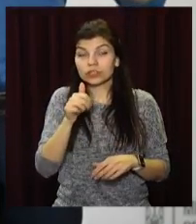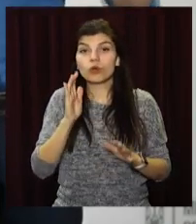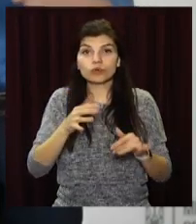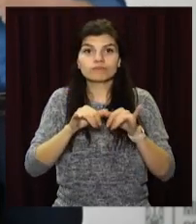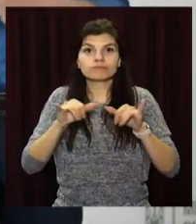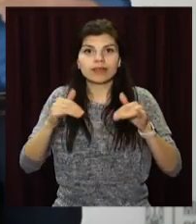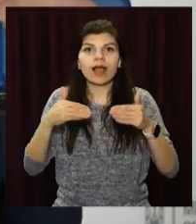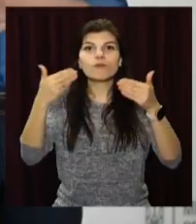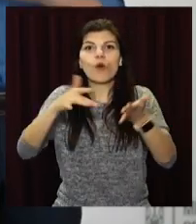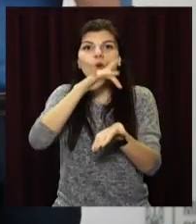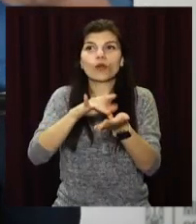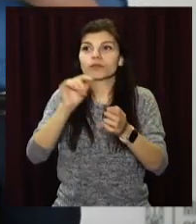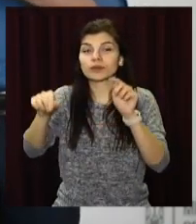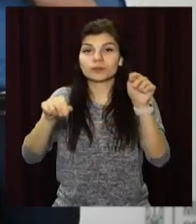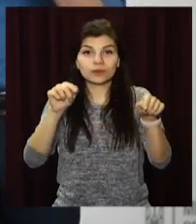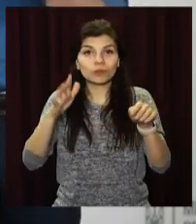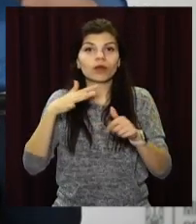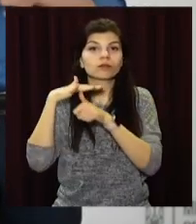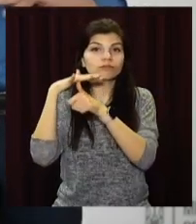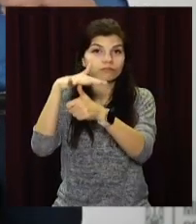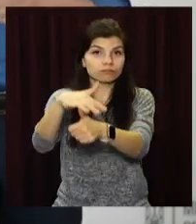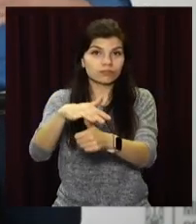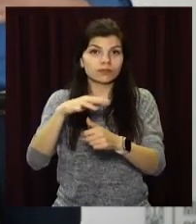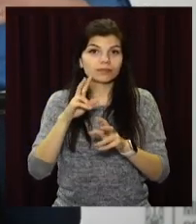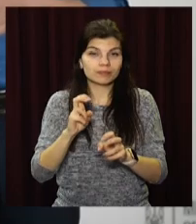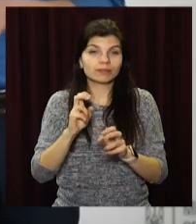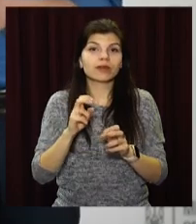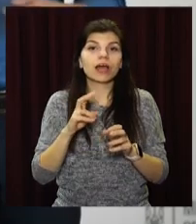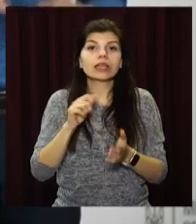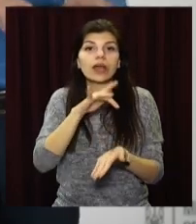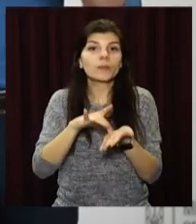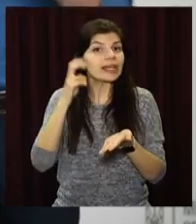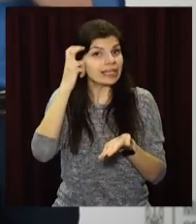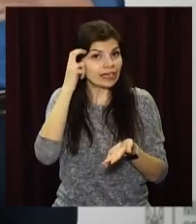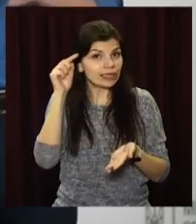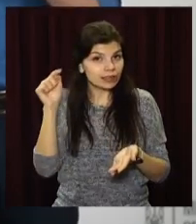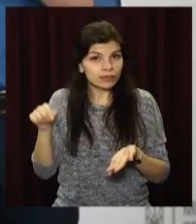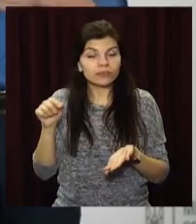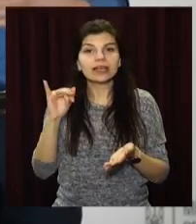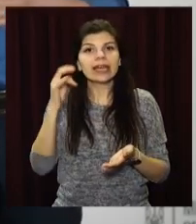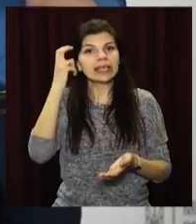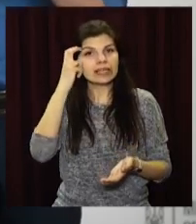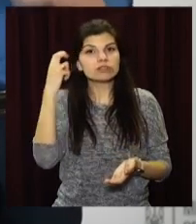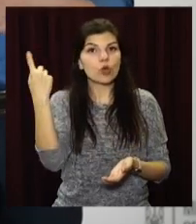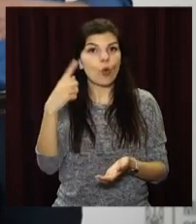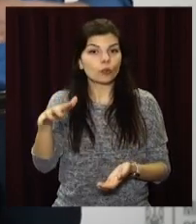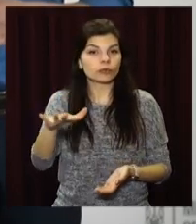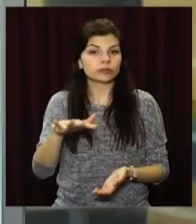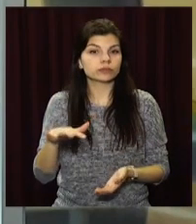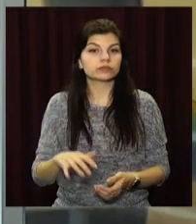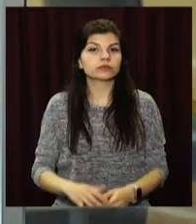2 регіон, де буде здійснюватись аеромедична евакуація, а саме на місто Київ та Київську